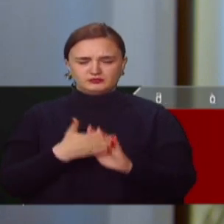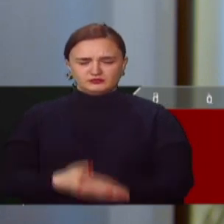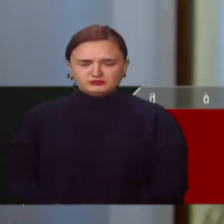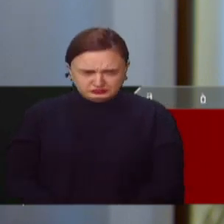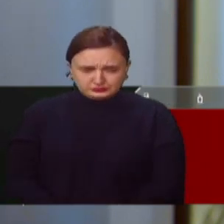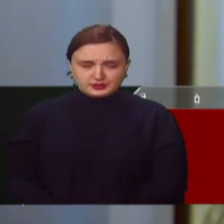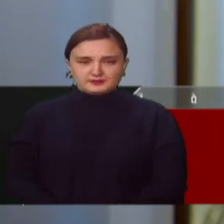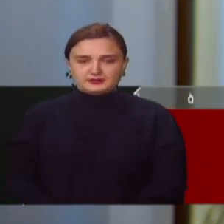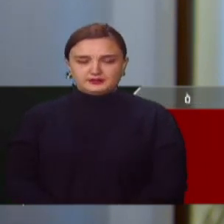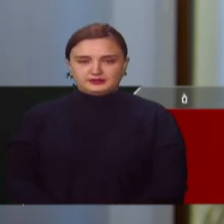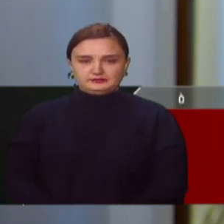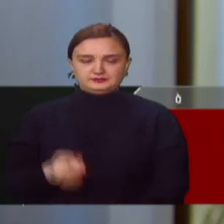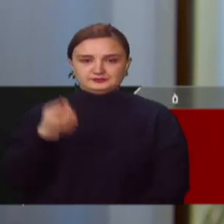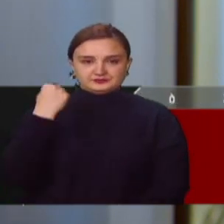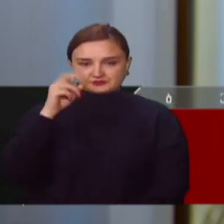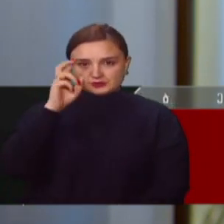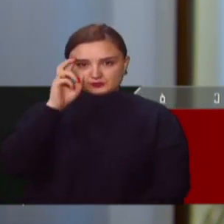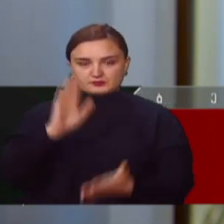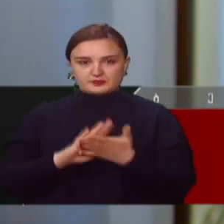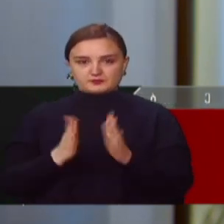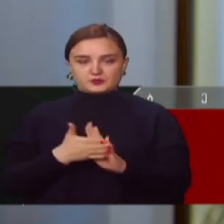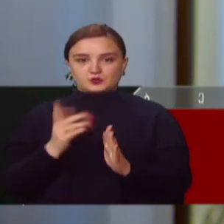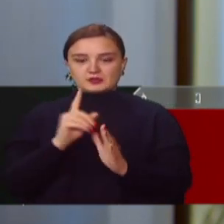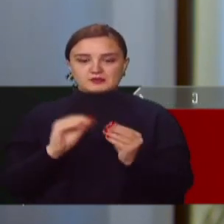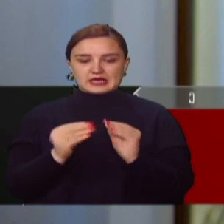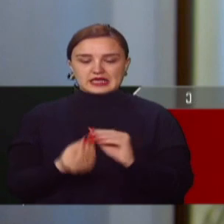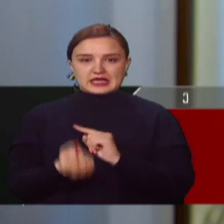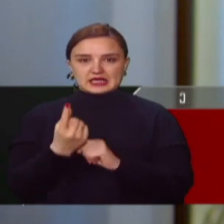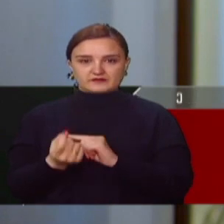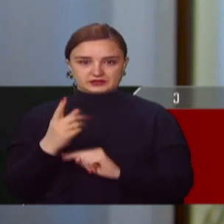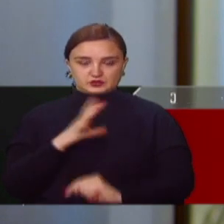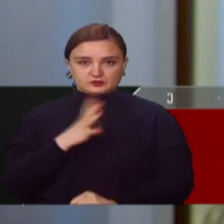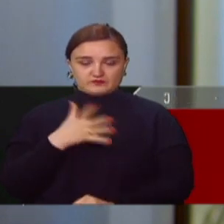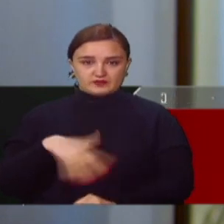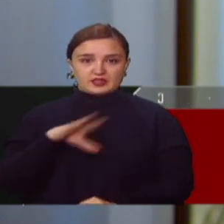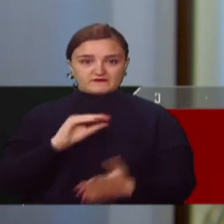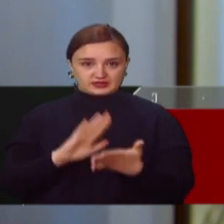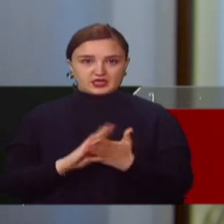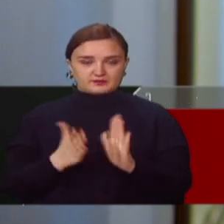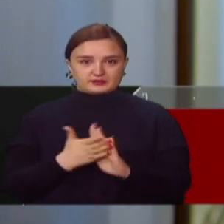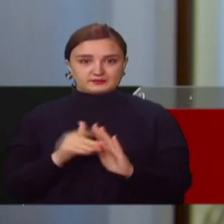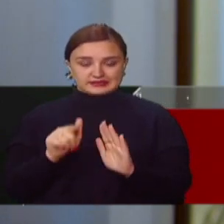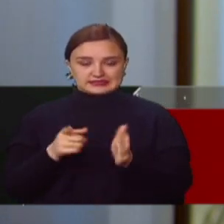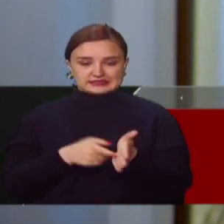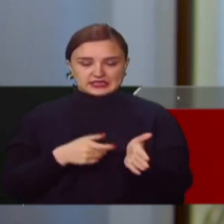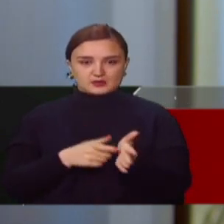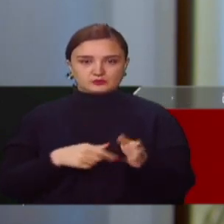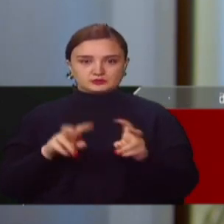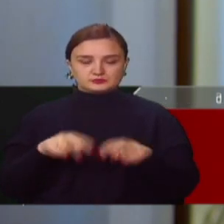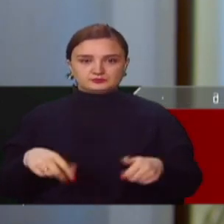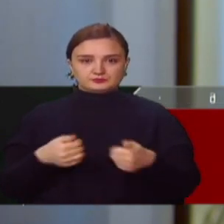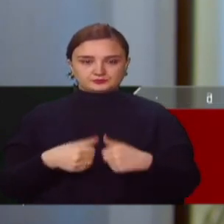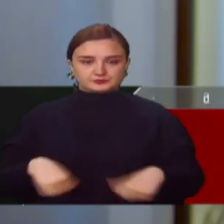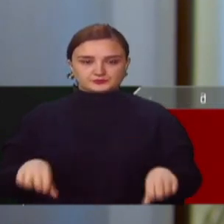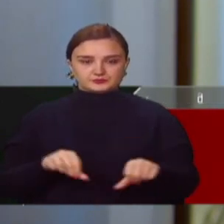არამედ წინა ხელისუფლების პირობებში, თუ რამე ისეთი ხარვეზი იყო და ჩვენ ყველაფთან ხვდებით რომ იყო, აი ეს საგამოძიებო კომისიაზე